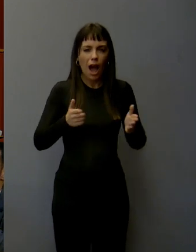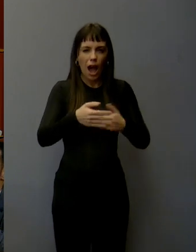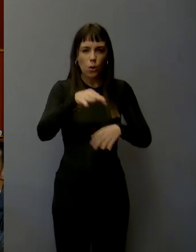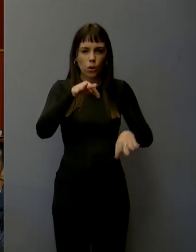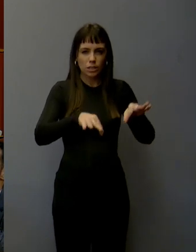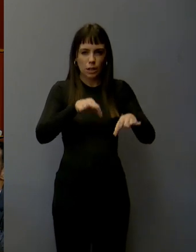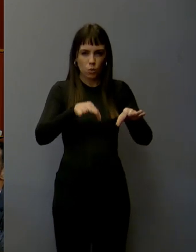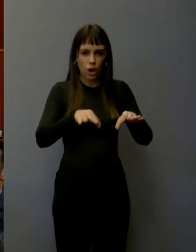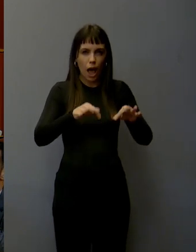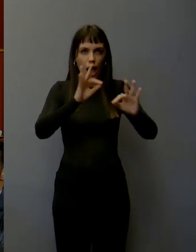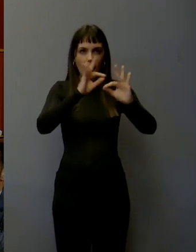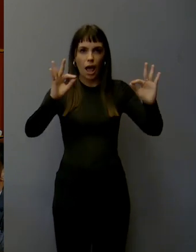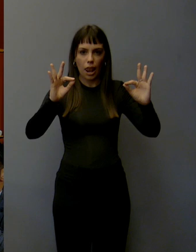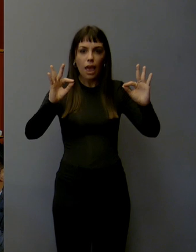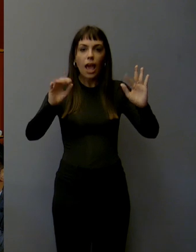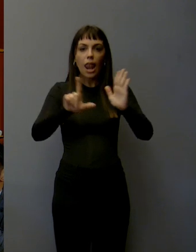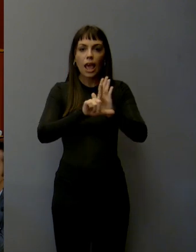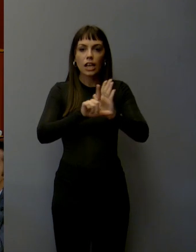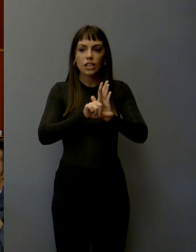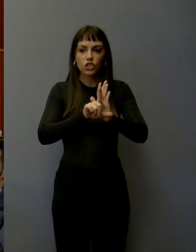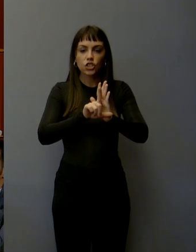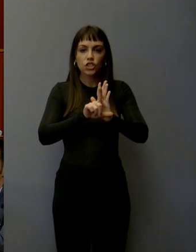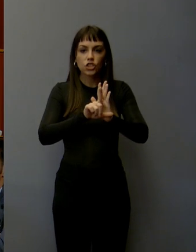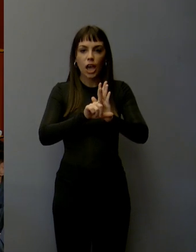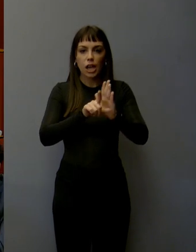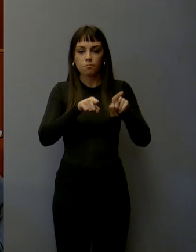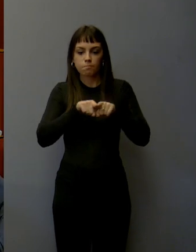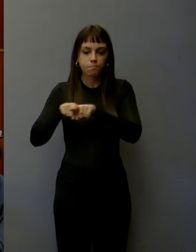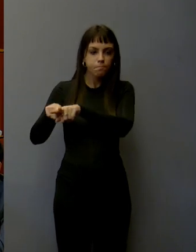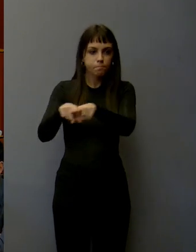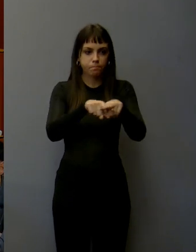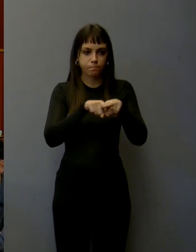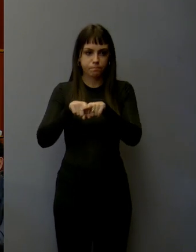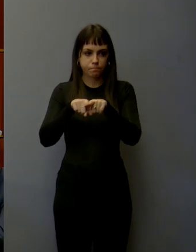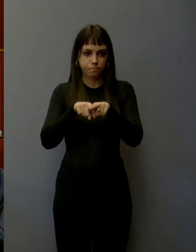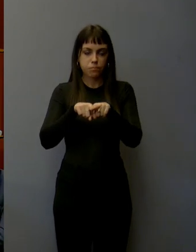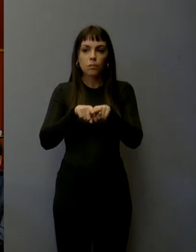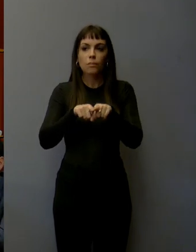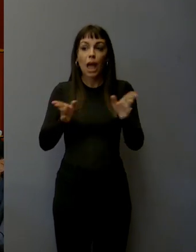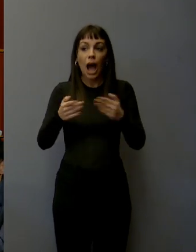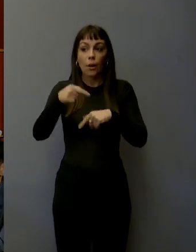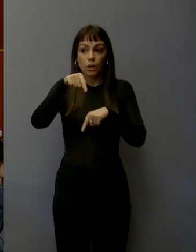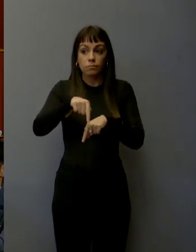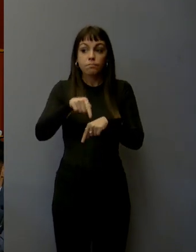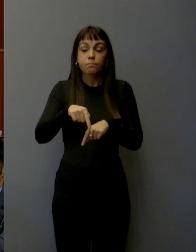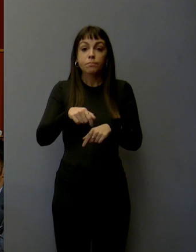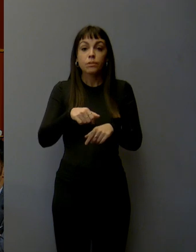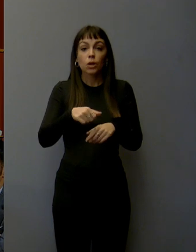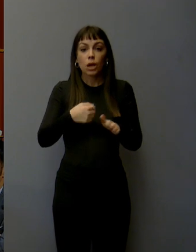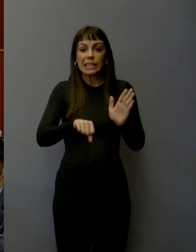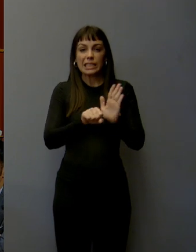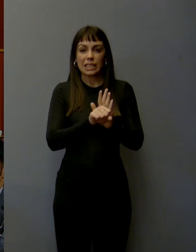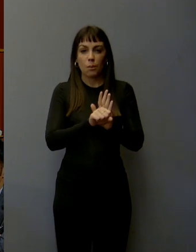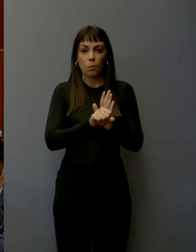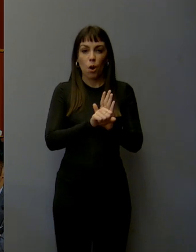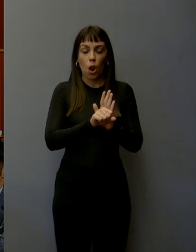legge è uguale per tutti noi in quest'au abbiamo deciso di inserire un simbolo religioso per tanti di noi caro ma c'è una frase che